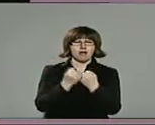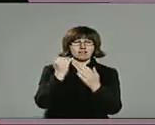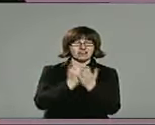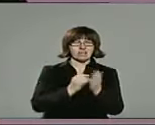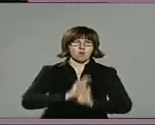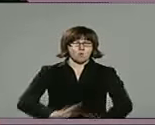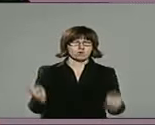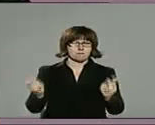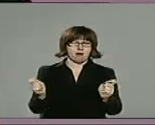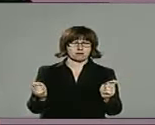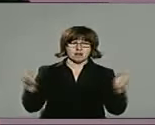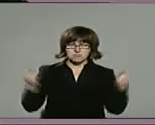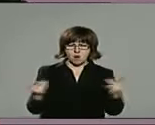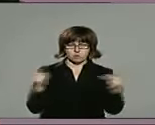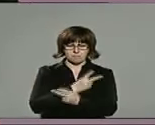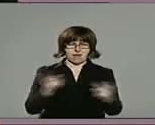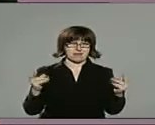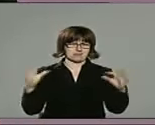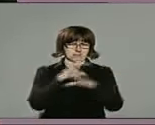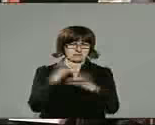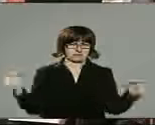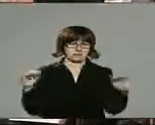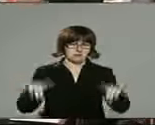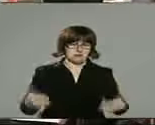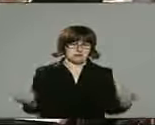ohne Märkte, liebe Genossinnen und Genossen.